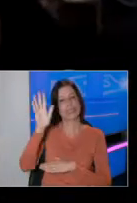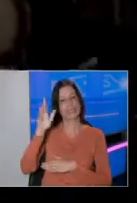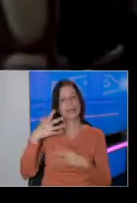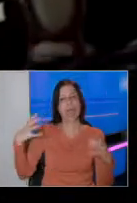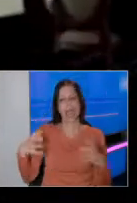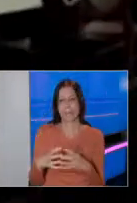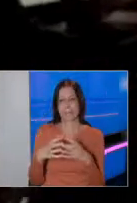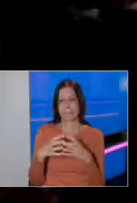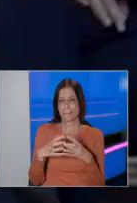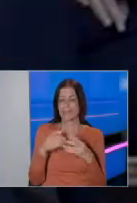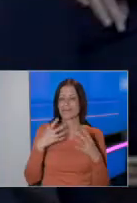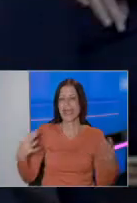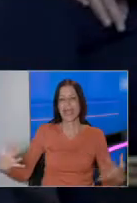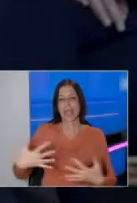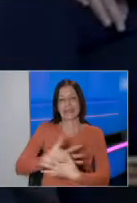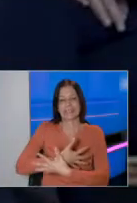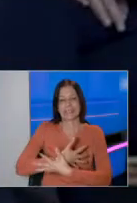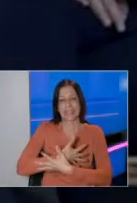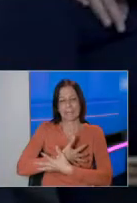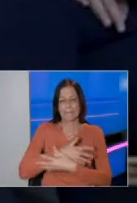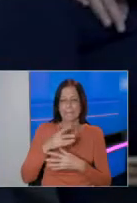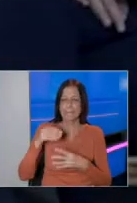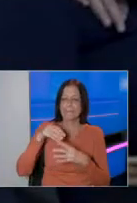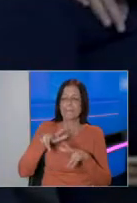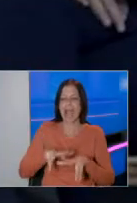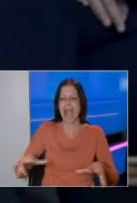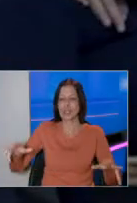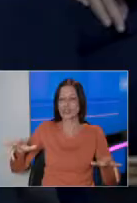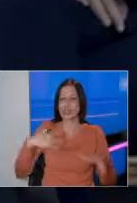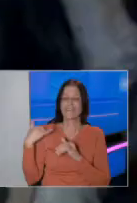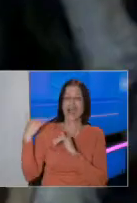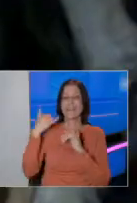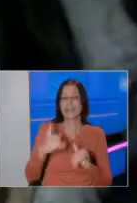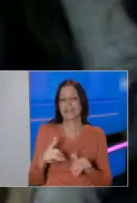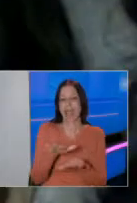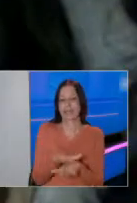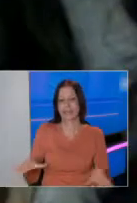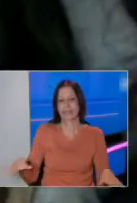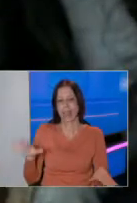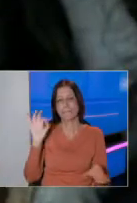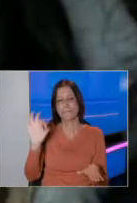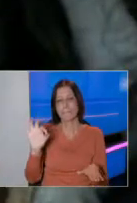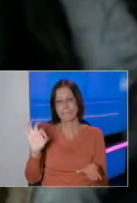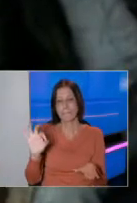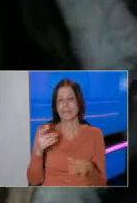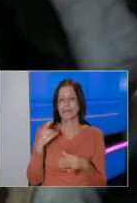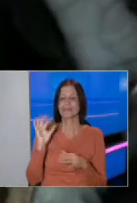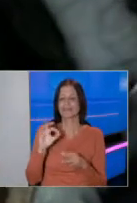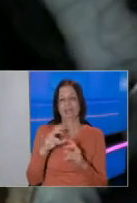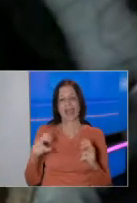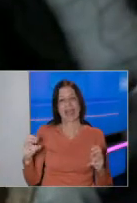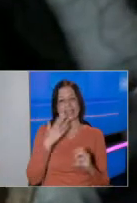העמים וקיבצתים מן הארצות, והבואיתים אל אדמתם וראיתים אל ערי